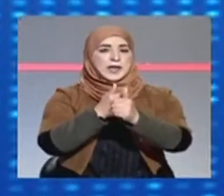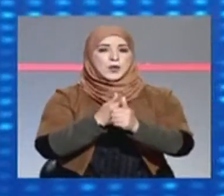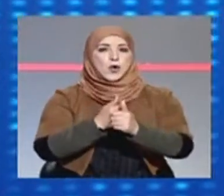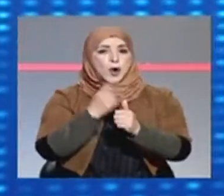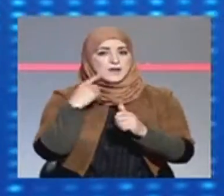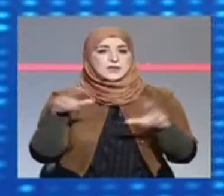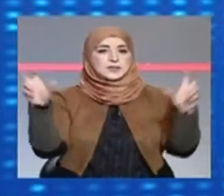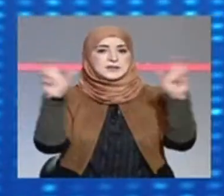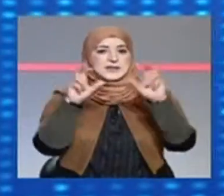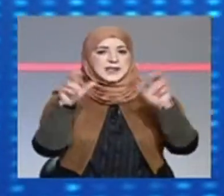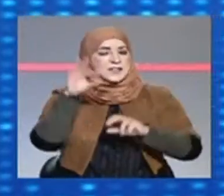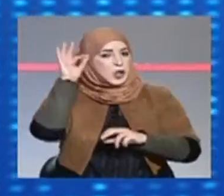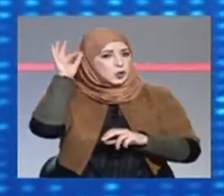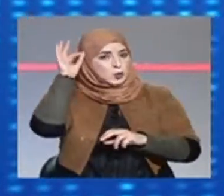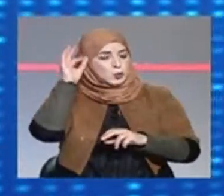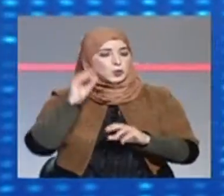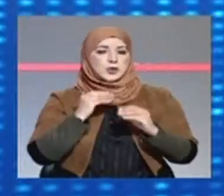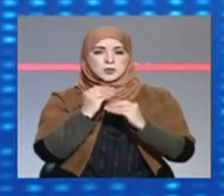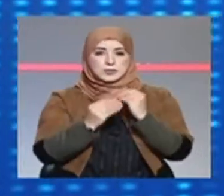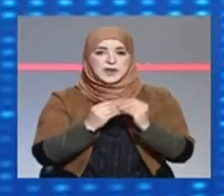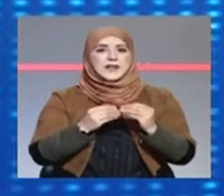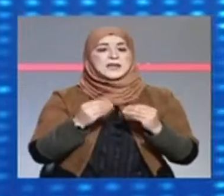بالمشاهده او اعادتها